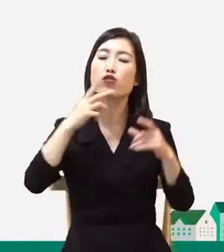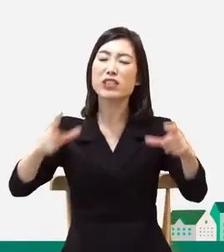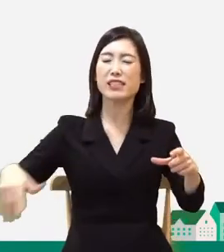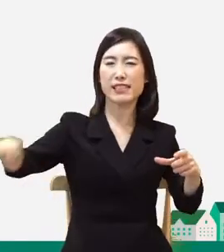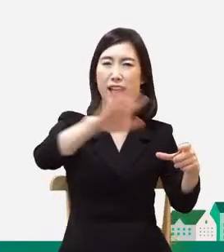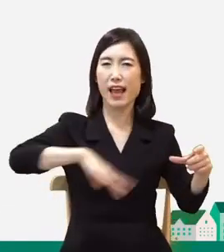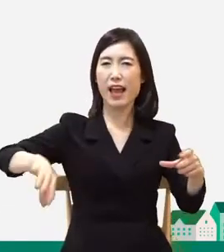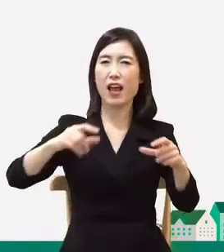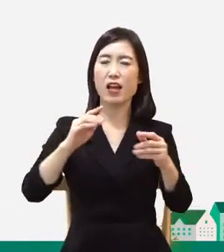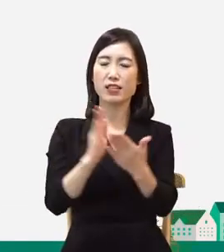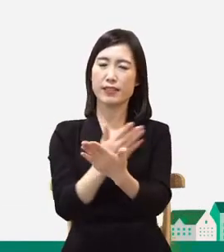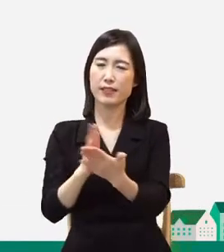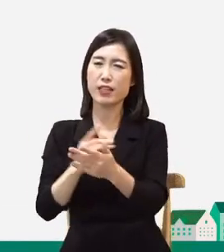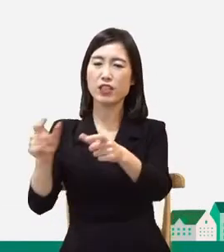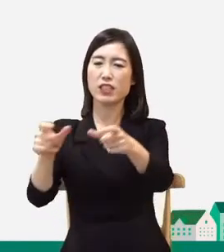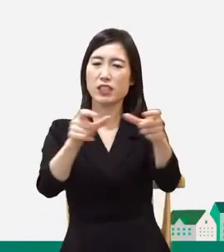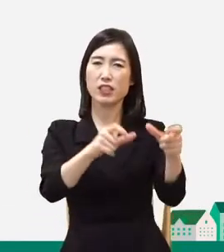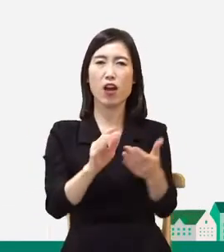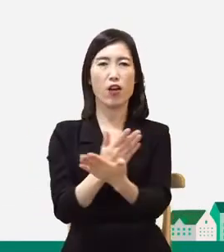전역에 분포하고 있습니다.